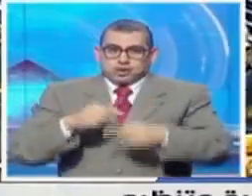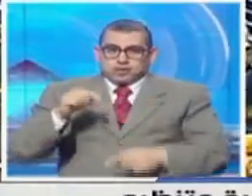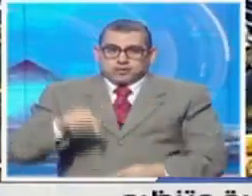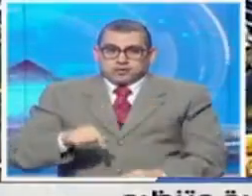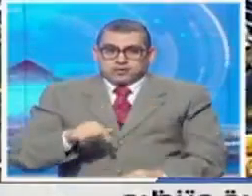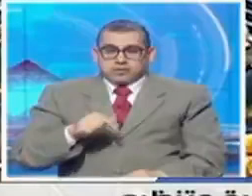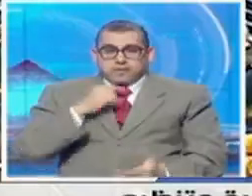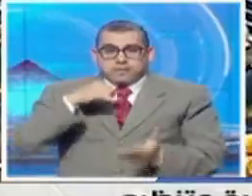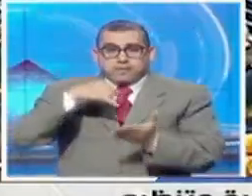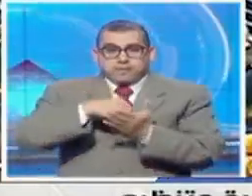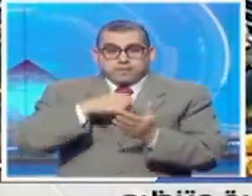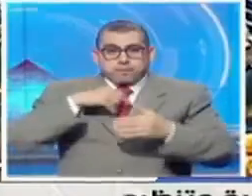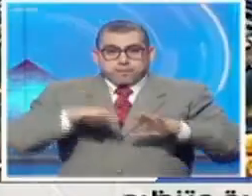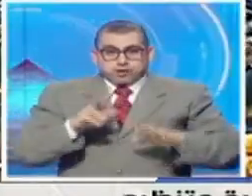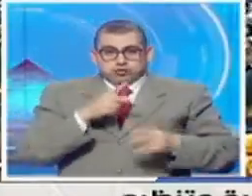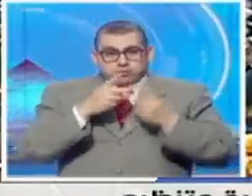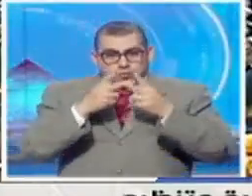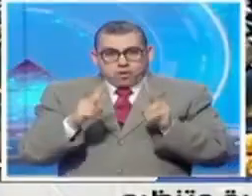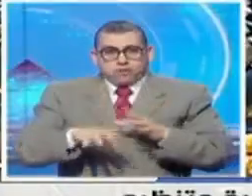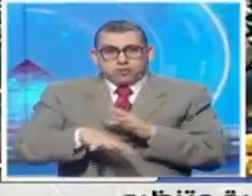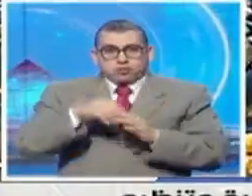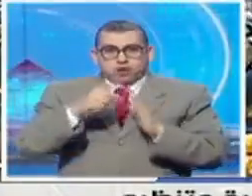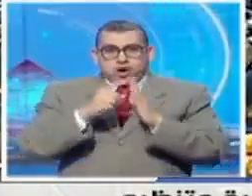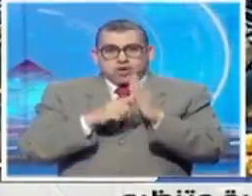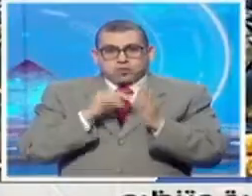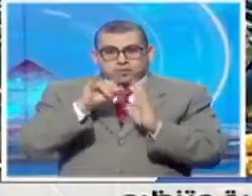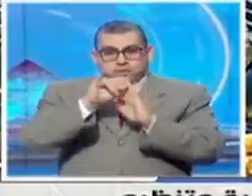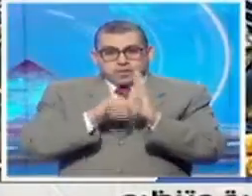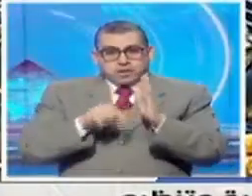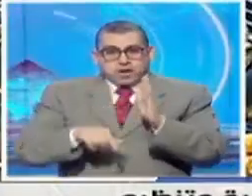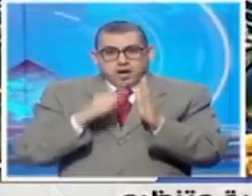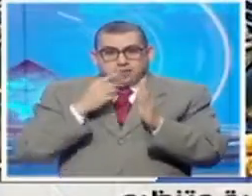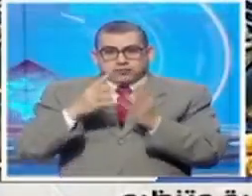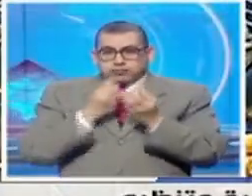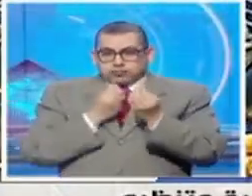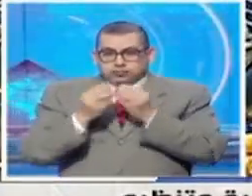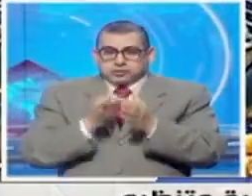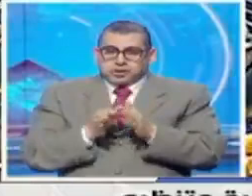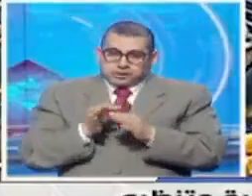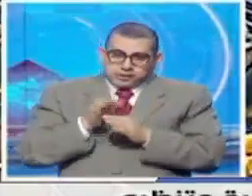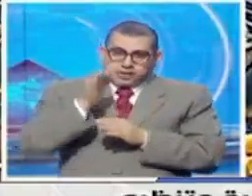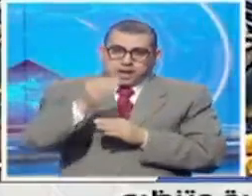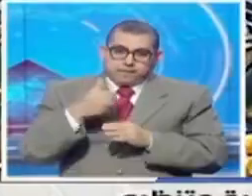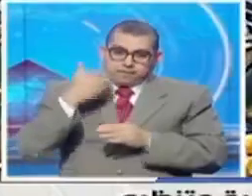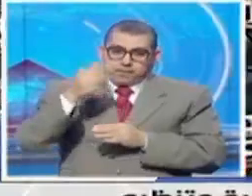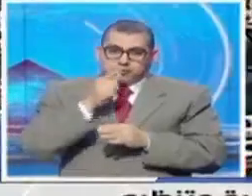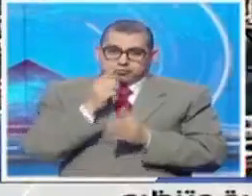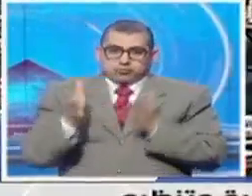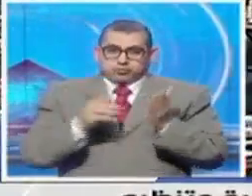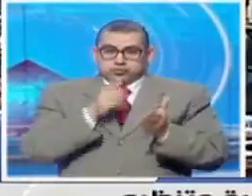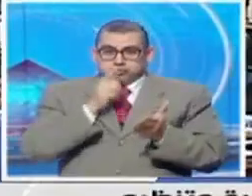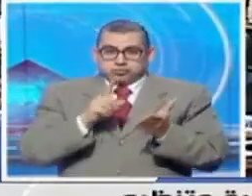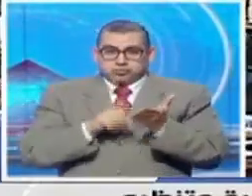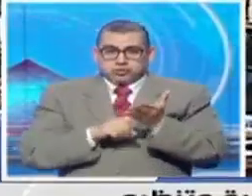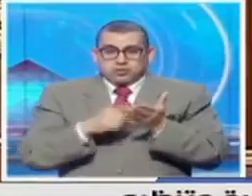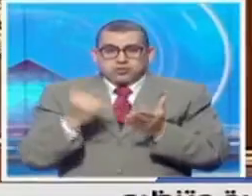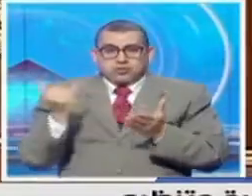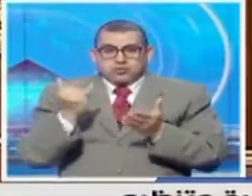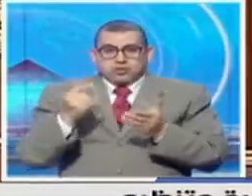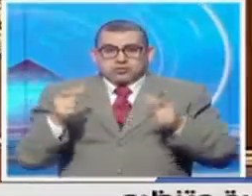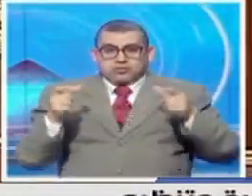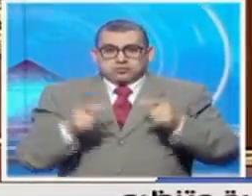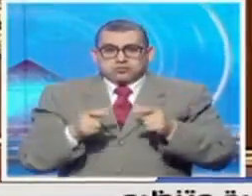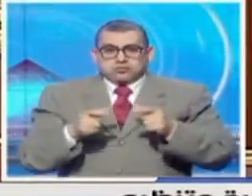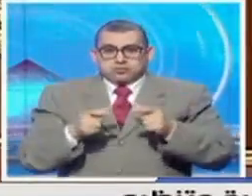المجلس وافق على مشروع القانون من حيث المبدا وارجو مناقشه لج اللاحقه كذلك وافق المجلس